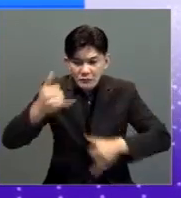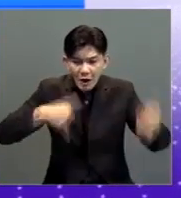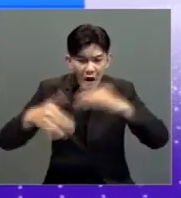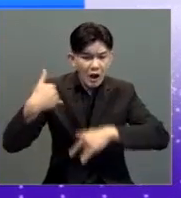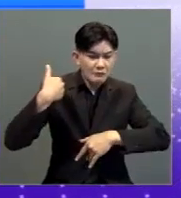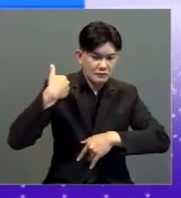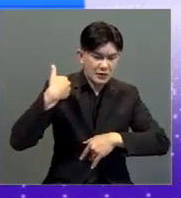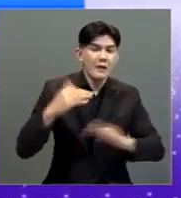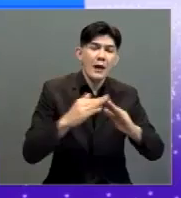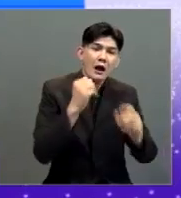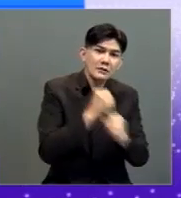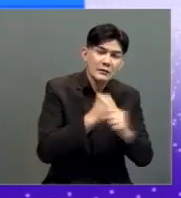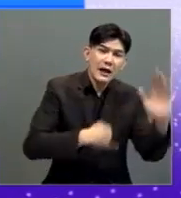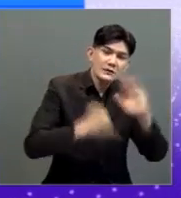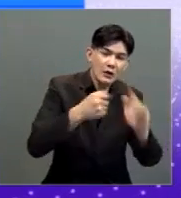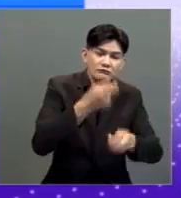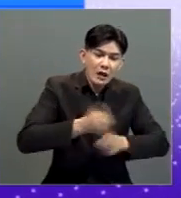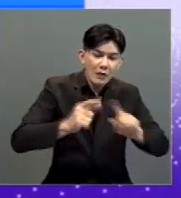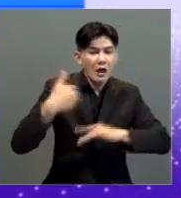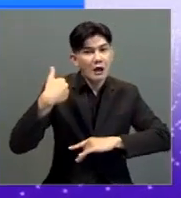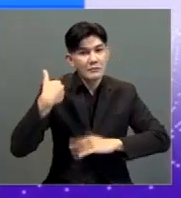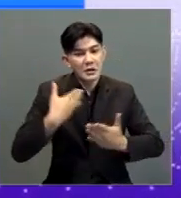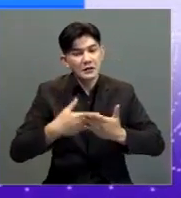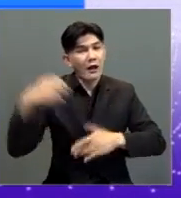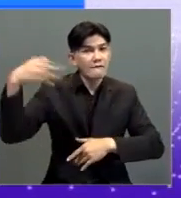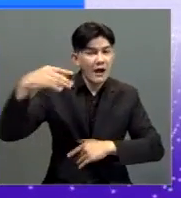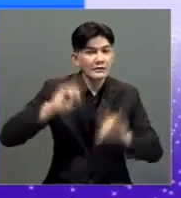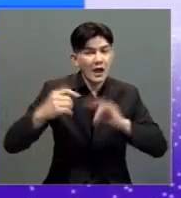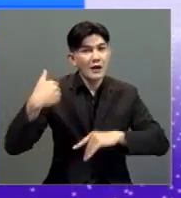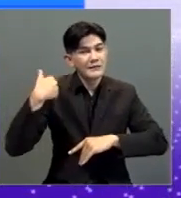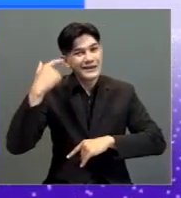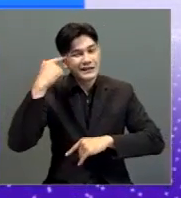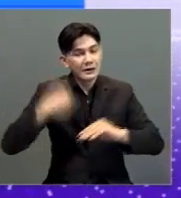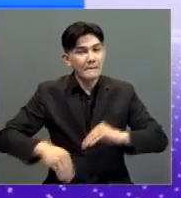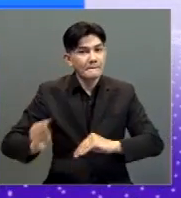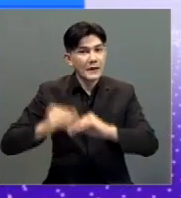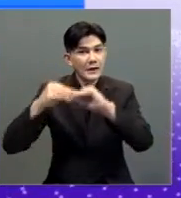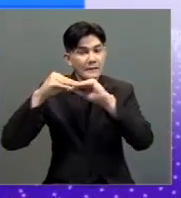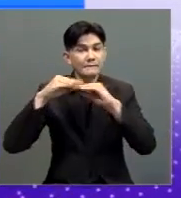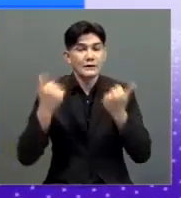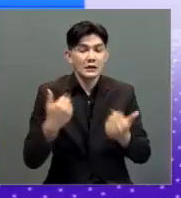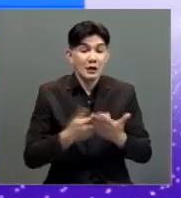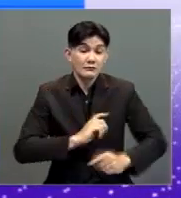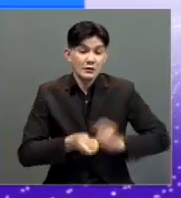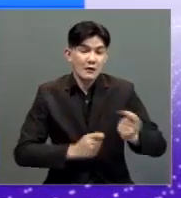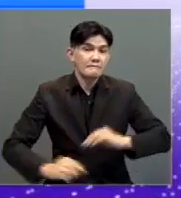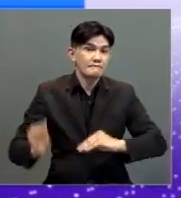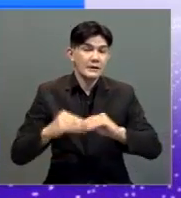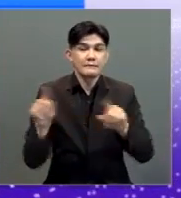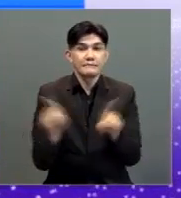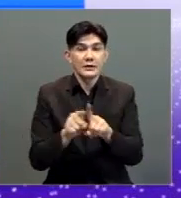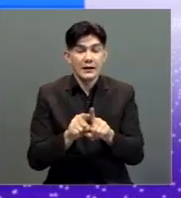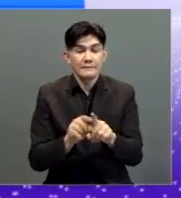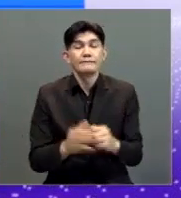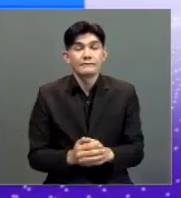ก็ไปทำงานที่บ้านทำให้เชื่อว่าเรื่องของการใช้จ่ายไฟใช้กระแสไฟน่าจะเพิ่มขึ้นทำให้รายจ่ายเพิ่มขึ้นตามไปด้วย